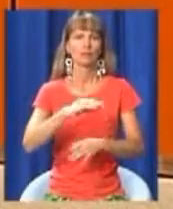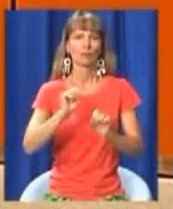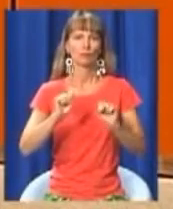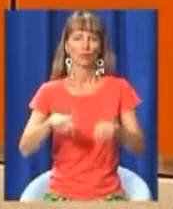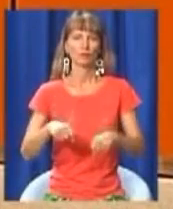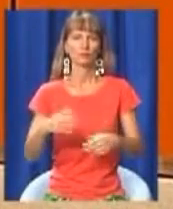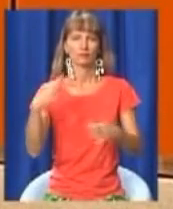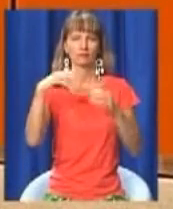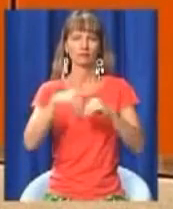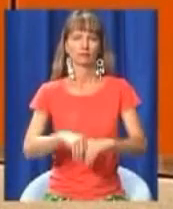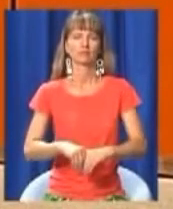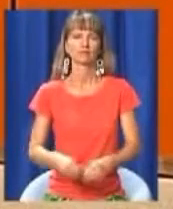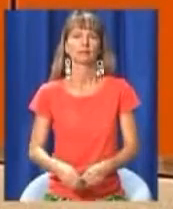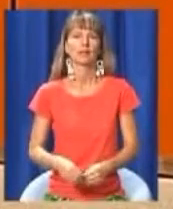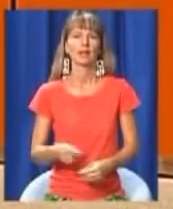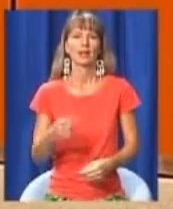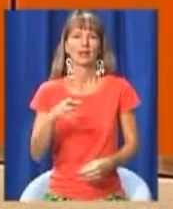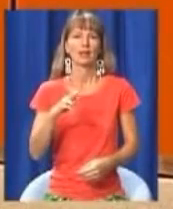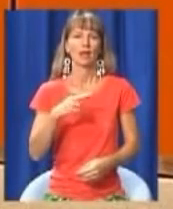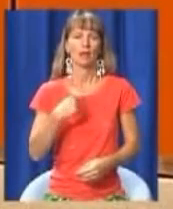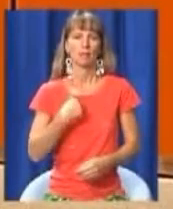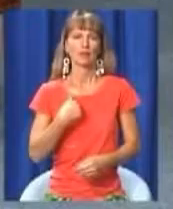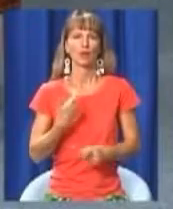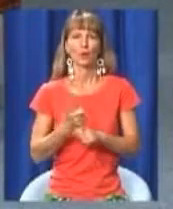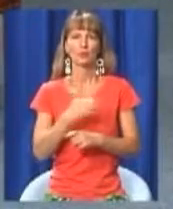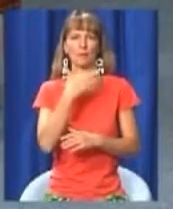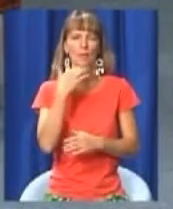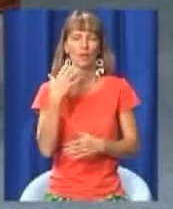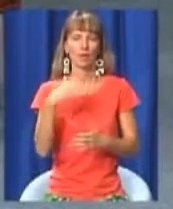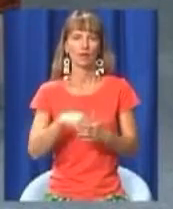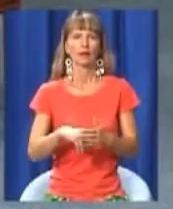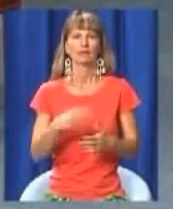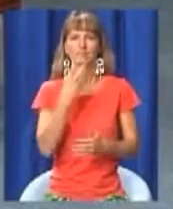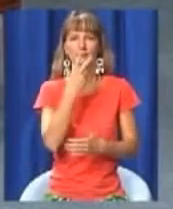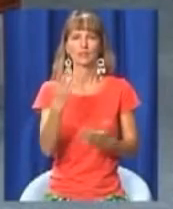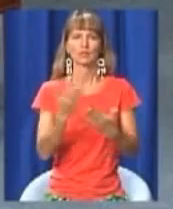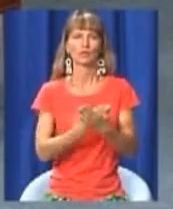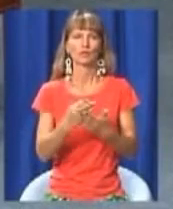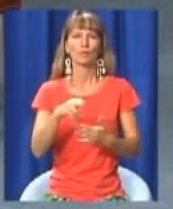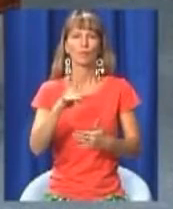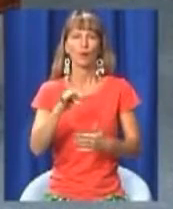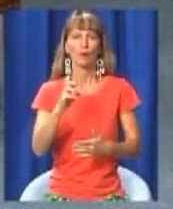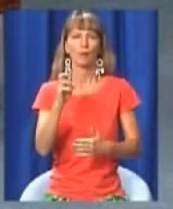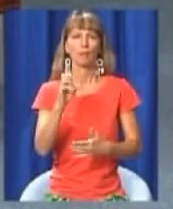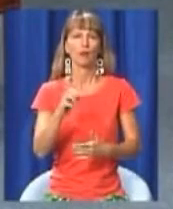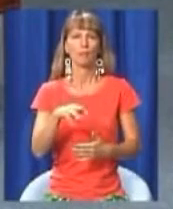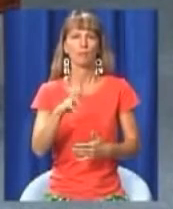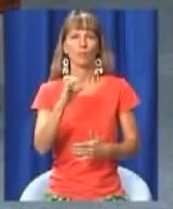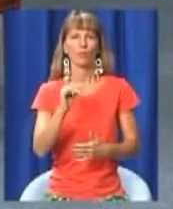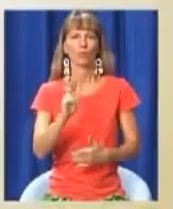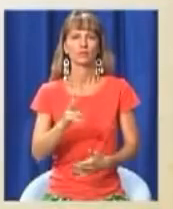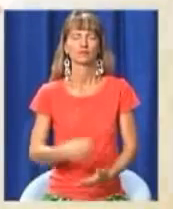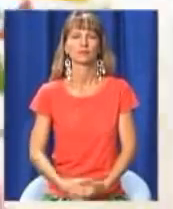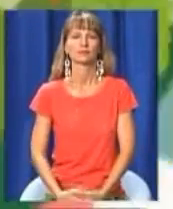собі поєднує. Ну, як на мене, дуже і дуже багато. Тому далі пропонуємо вам переглянути сюжет про бамбук.